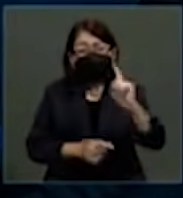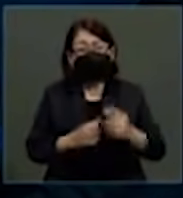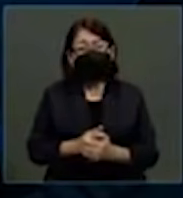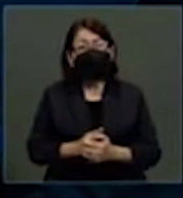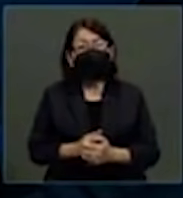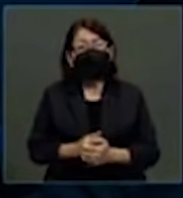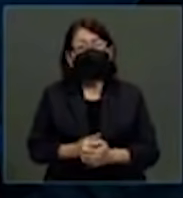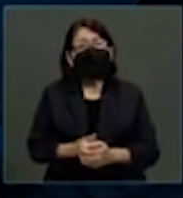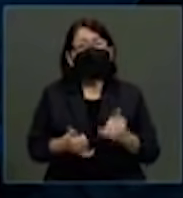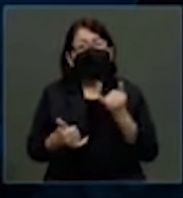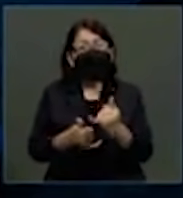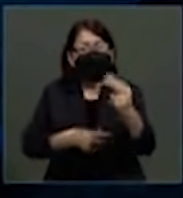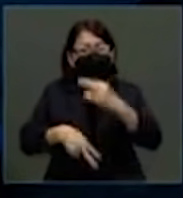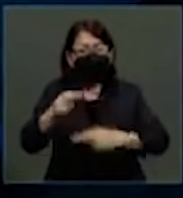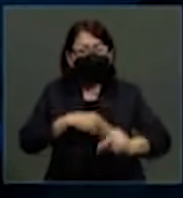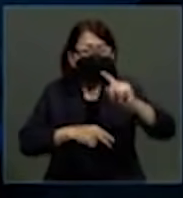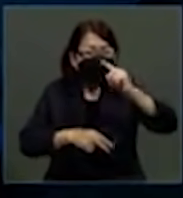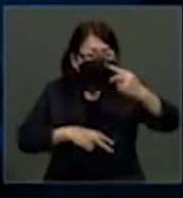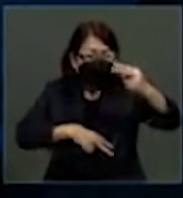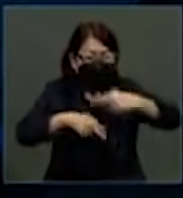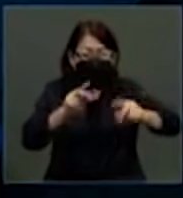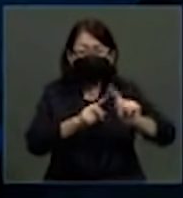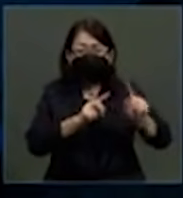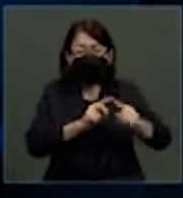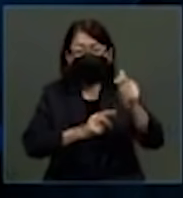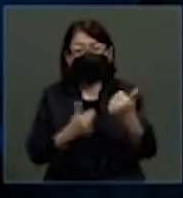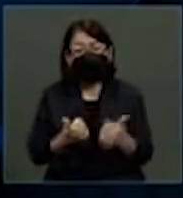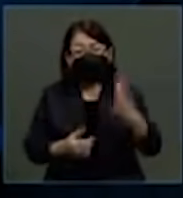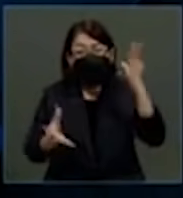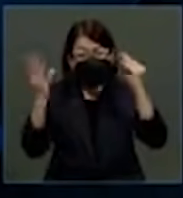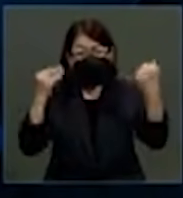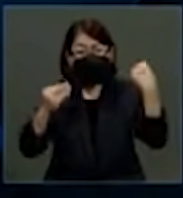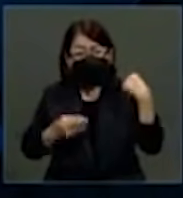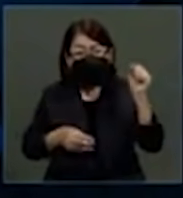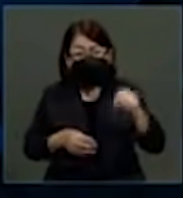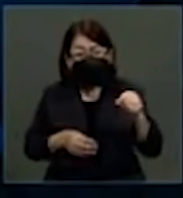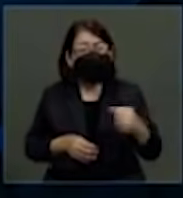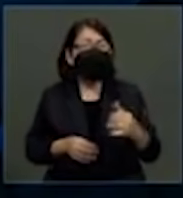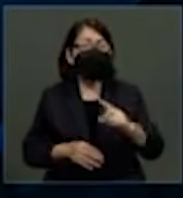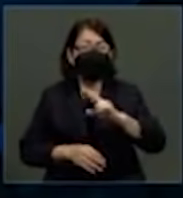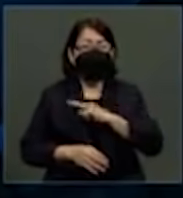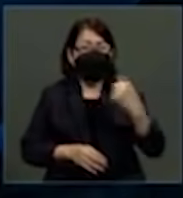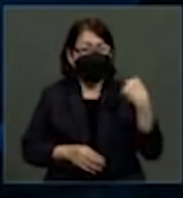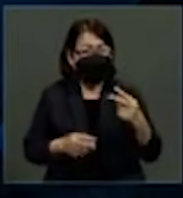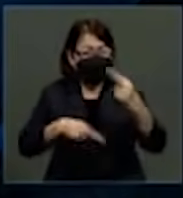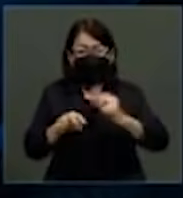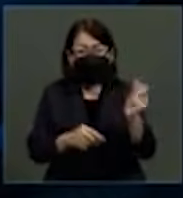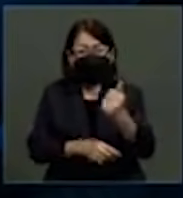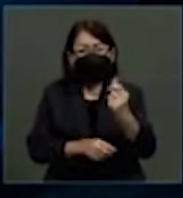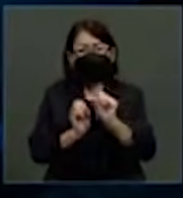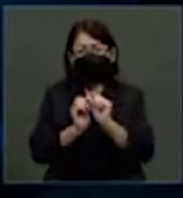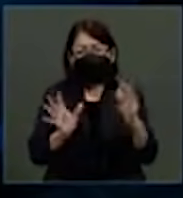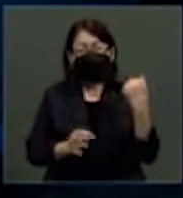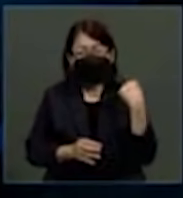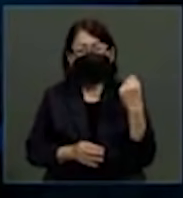ำของกระทรวงสาธารณสุขเพื่อเพิ่มโอกาสการเข้าถึงระบบการตรวจหาเชื้ออย่างเพียงพอตอนนี้เราจะได้ยิน